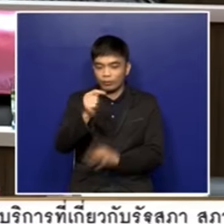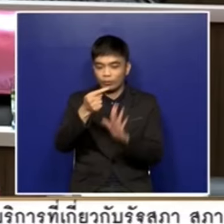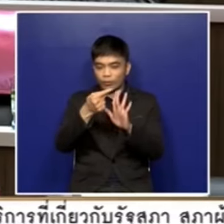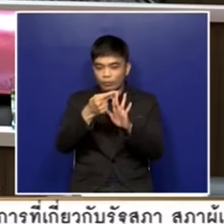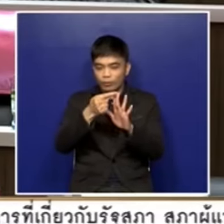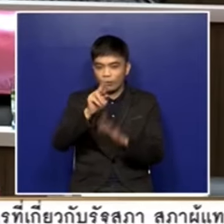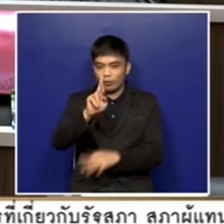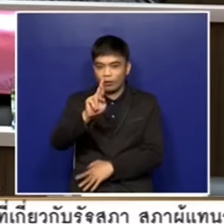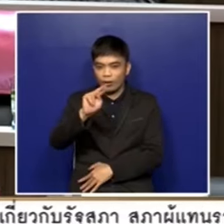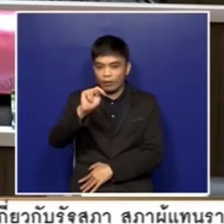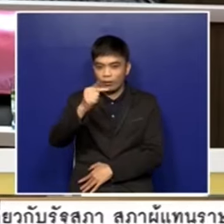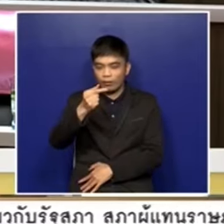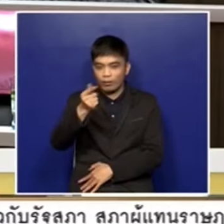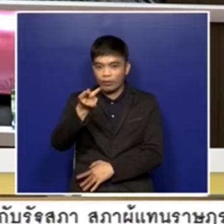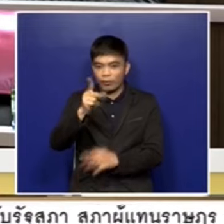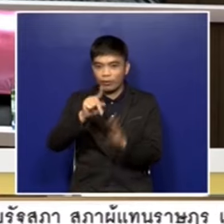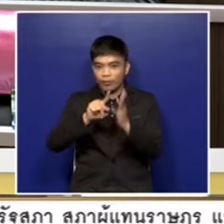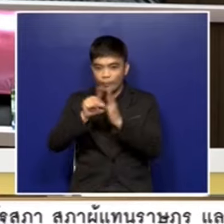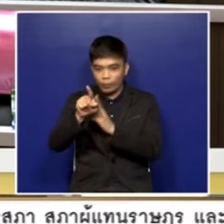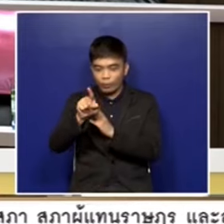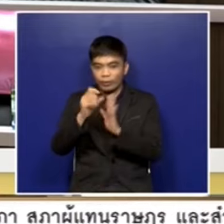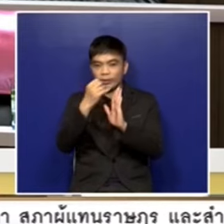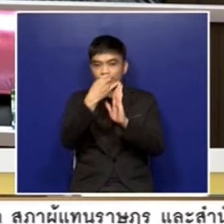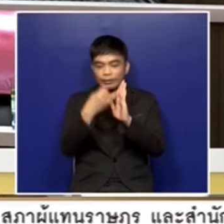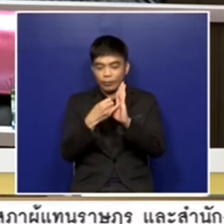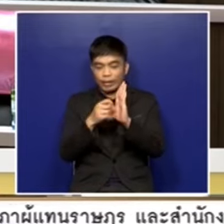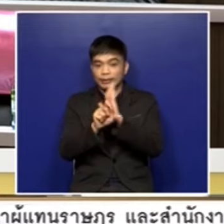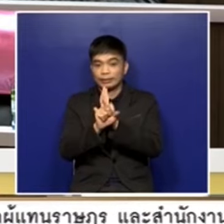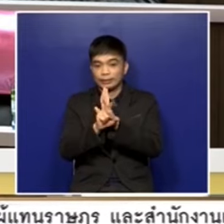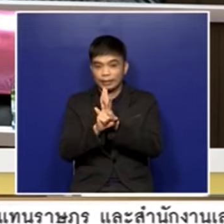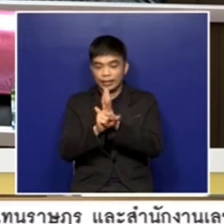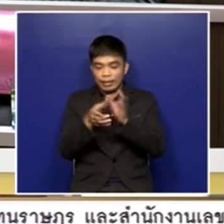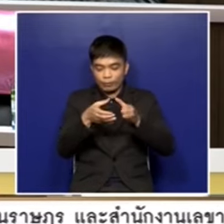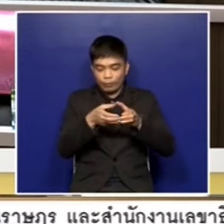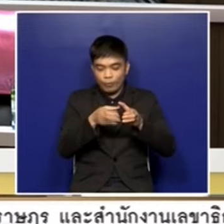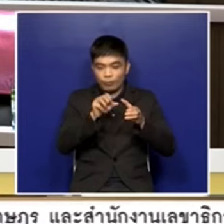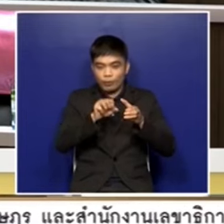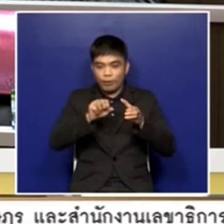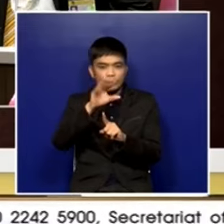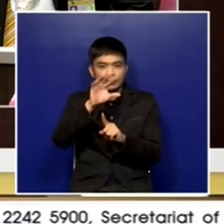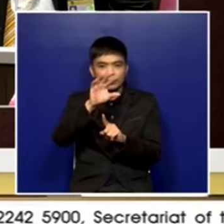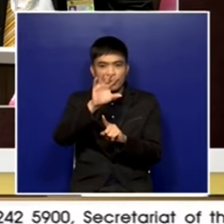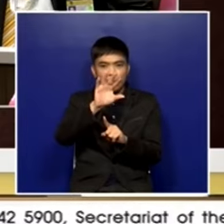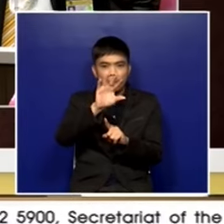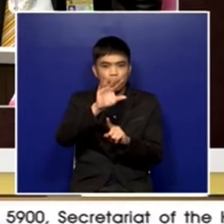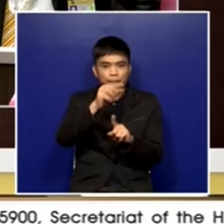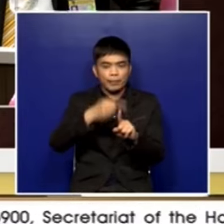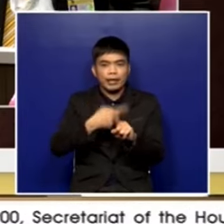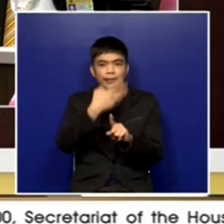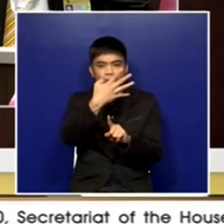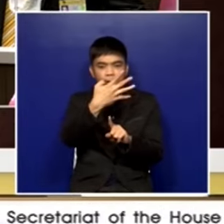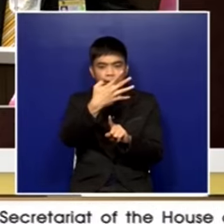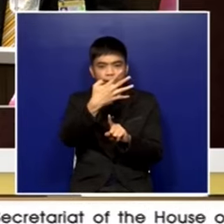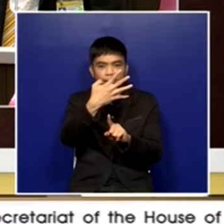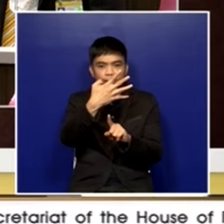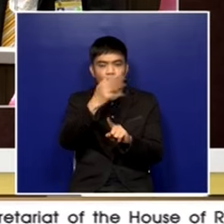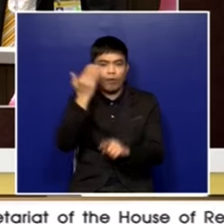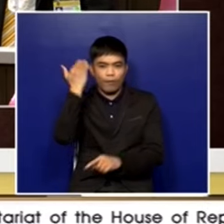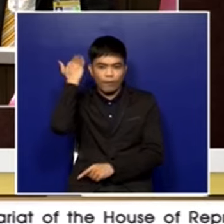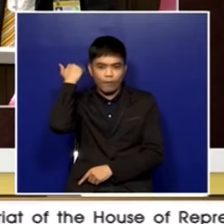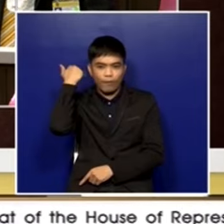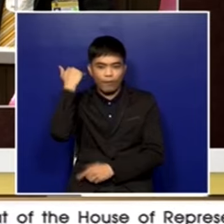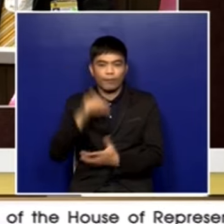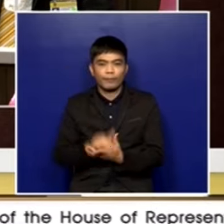อ่าก้อยสามารถที่จะเป็นในส่วนของตั้งสสรนะครับปี 60นี่ก็เหมือนกันนะครับไม่มีจะติไม่มี